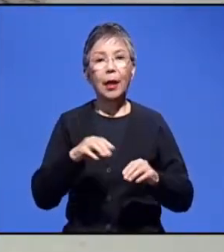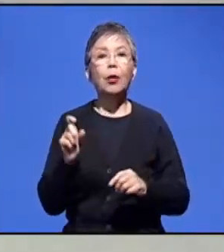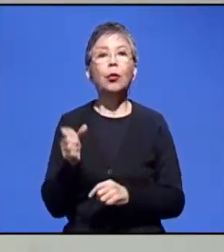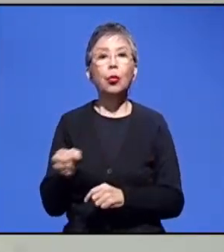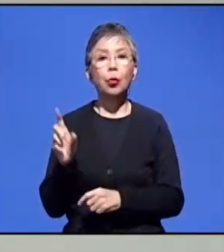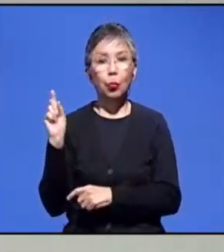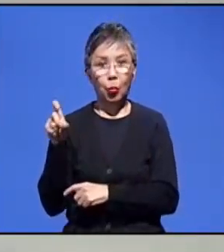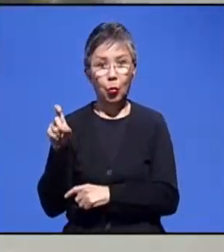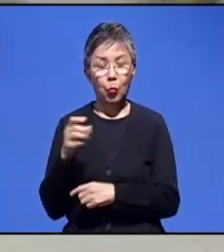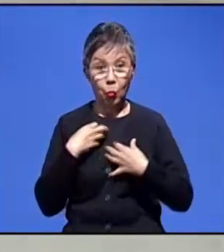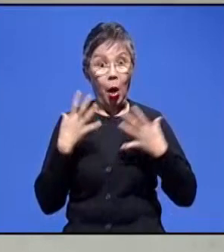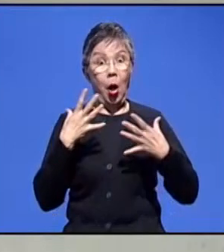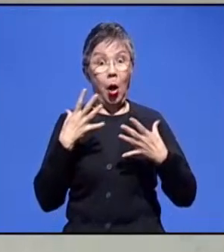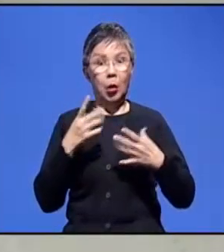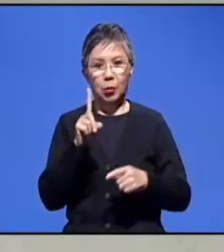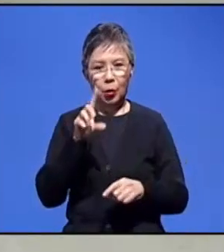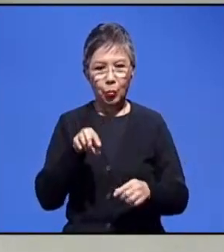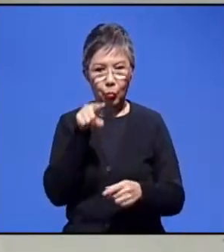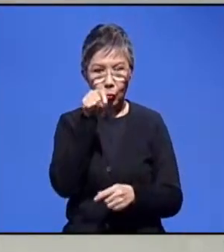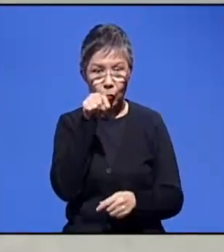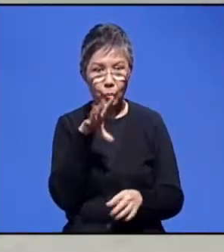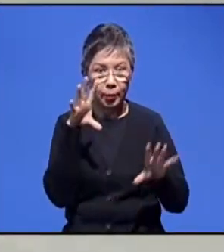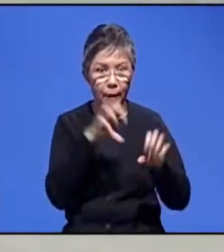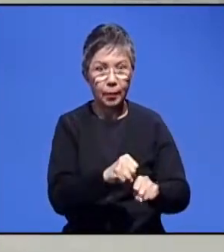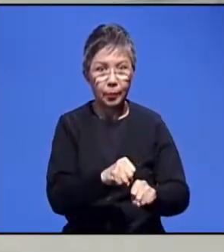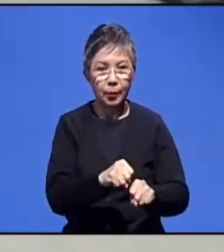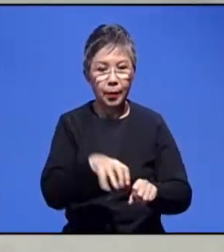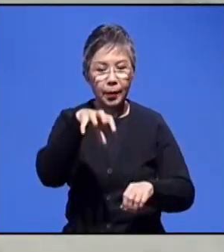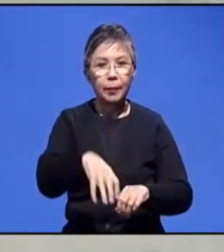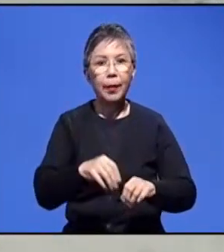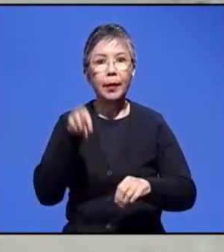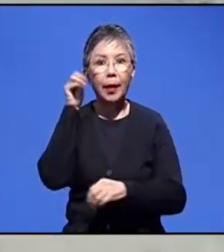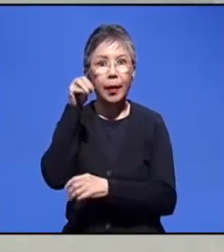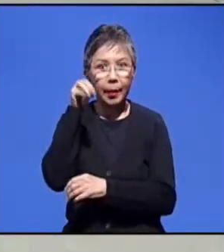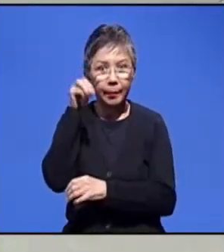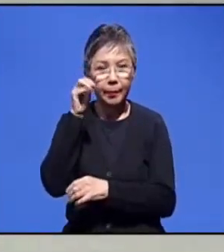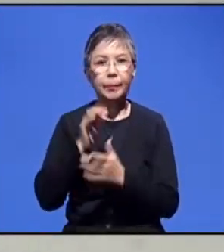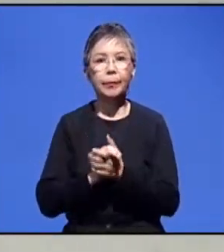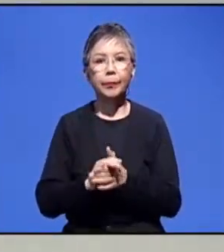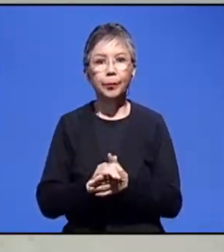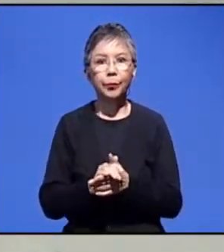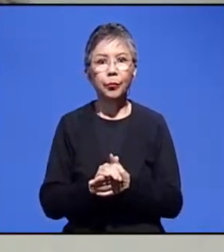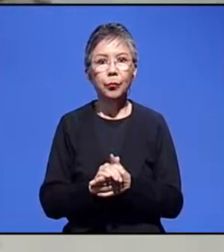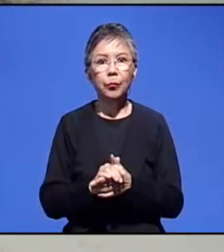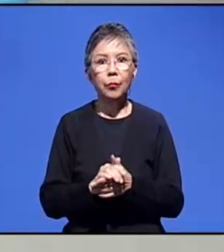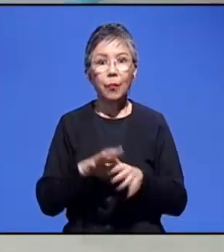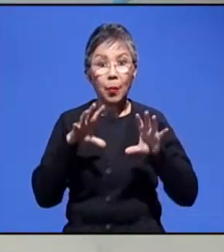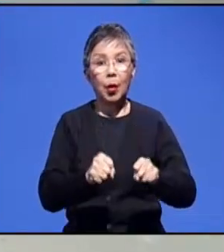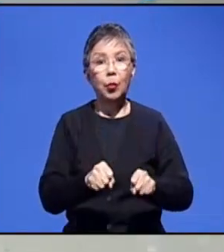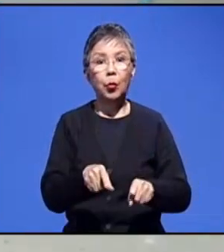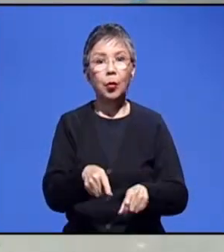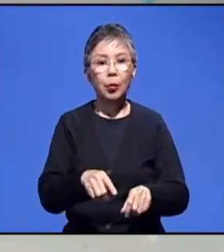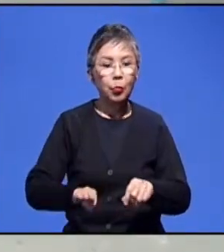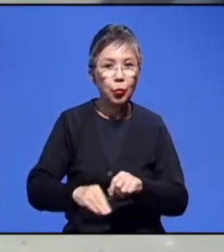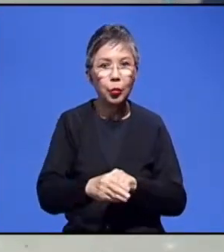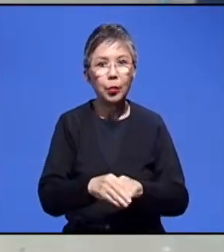Bogor digemparkan dengan penangkapan seekor ular sanca di kandang ayam warga. Muhammad Juanda melaporkan penangkapan hewan